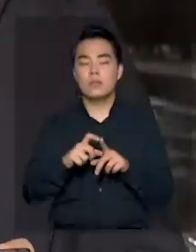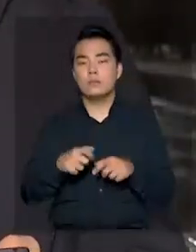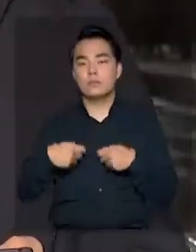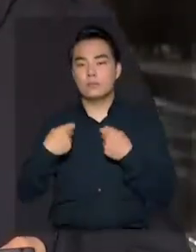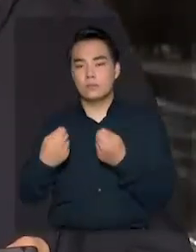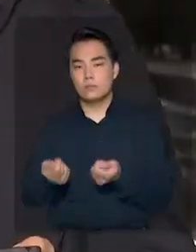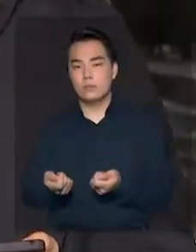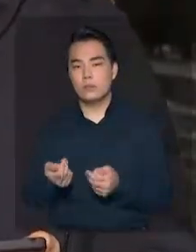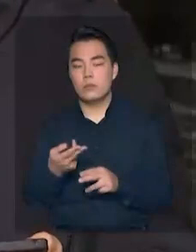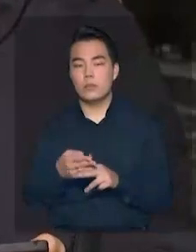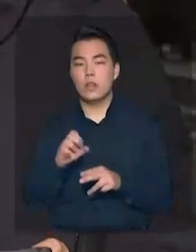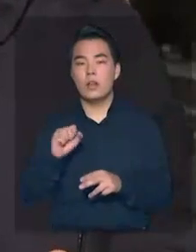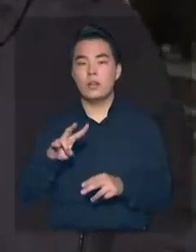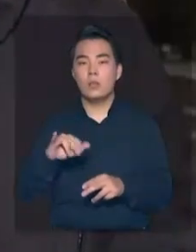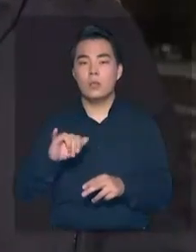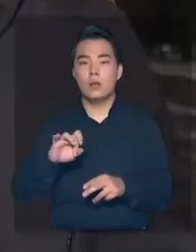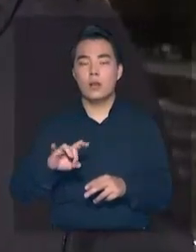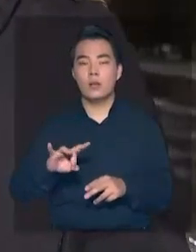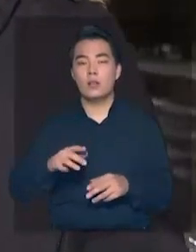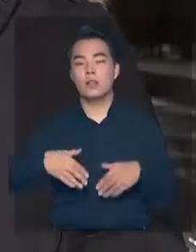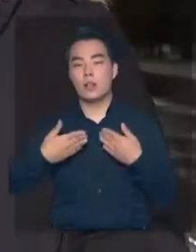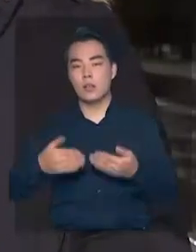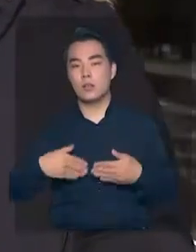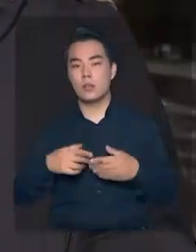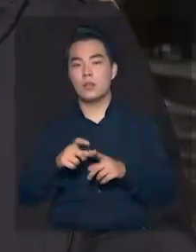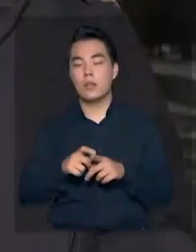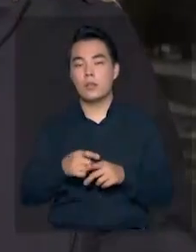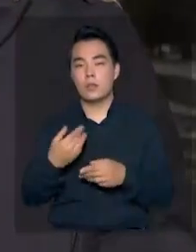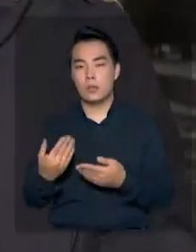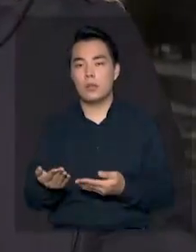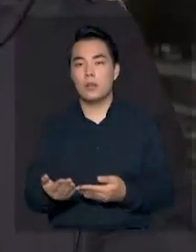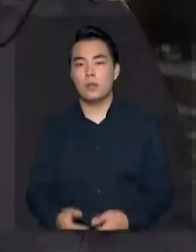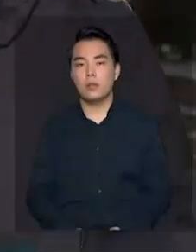көрсін. Ануар, армысың тізгін өзіңде.